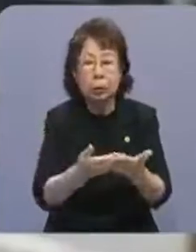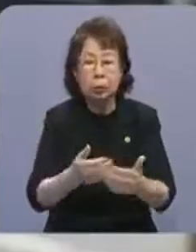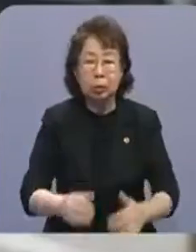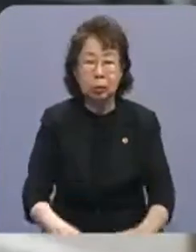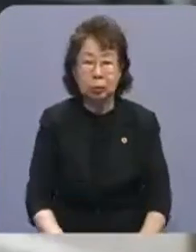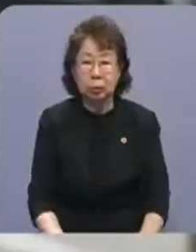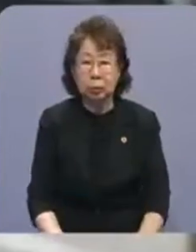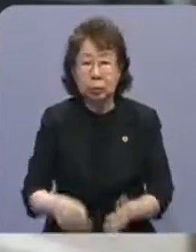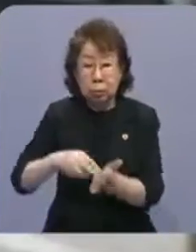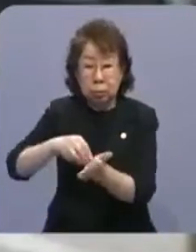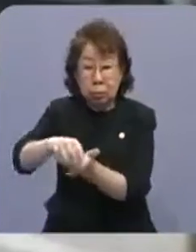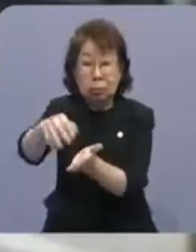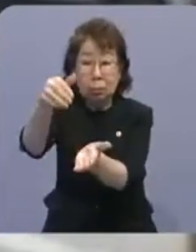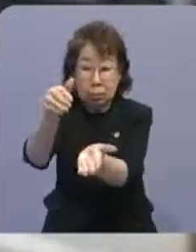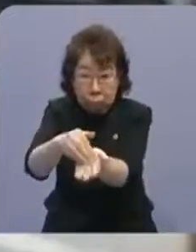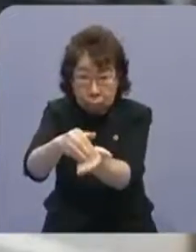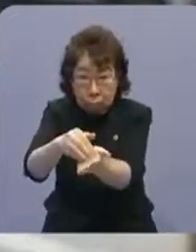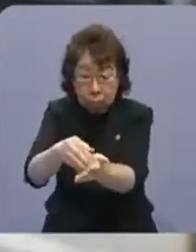아, 지나가고